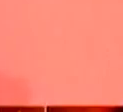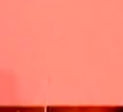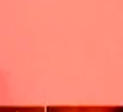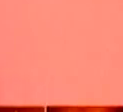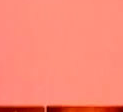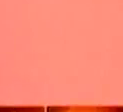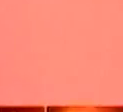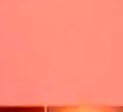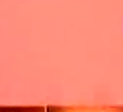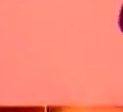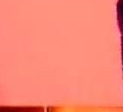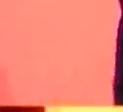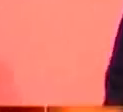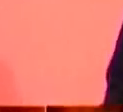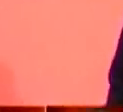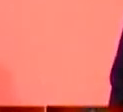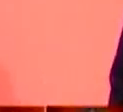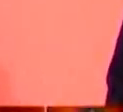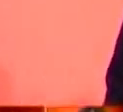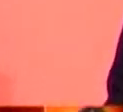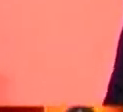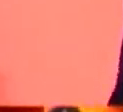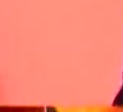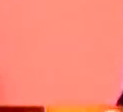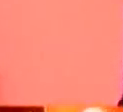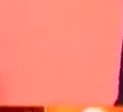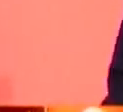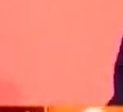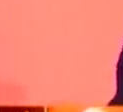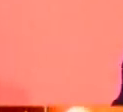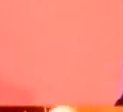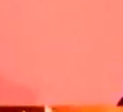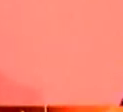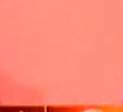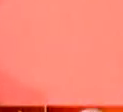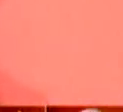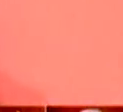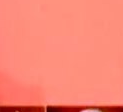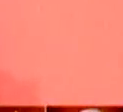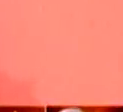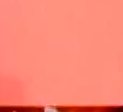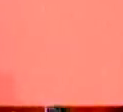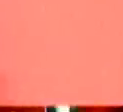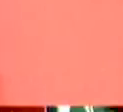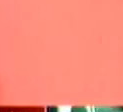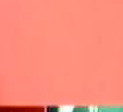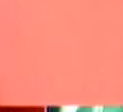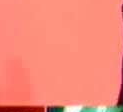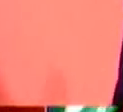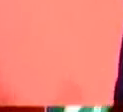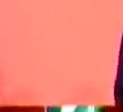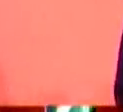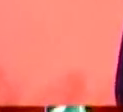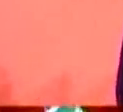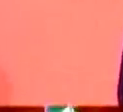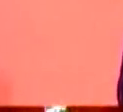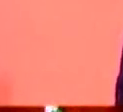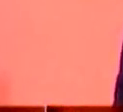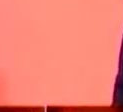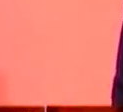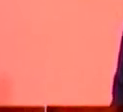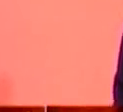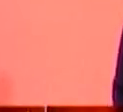主。究竟过去这段时间，苏贞昌先生所提出的幸福经济、 所谓的公平均富的环境，或者是许信良